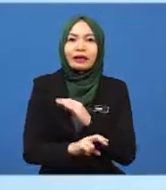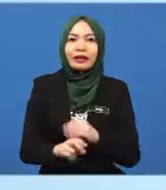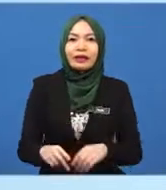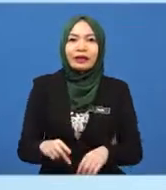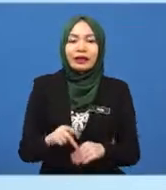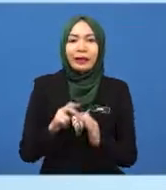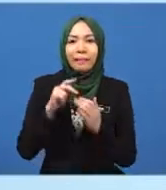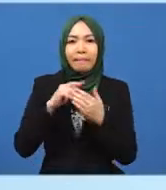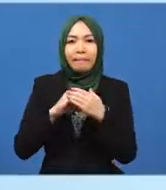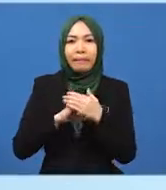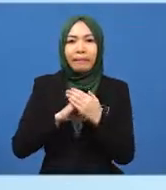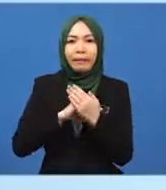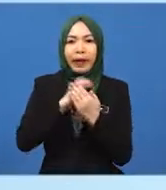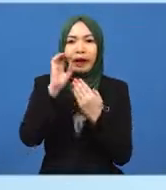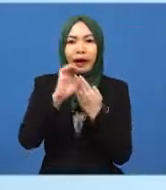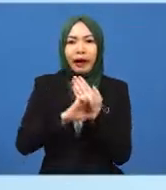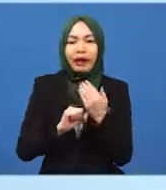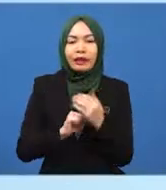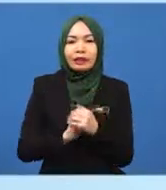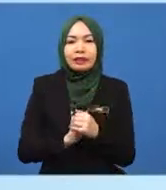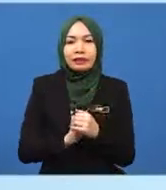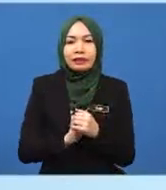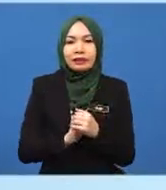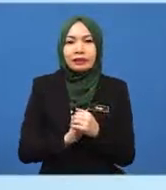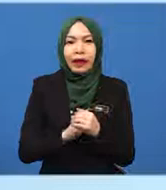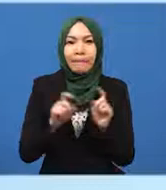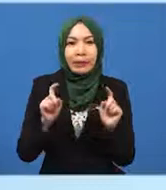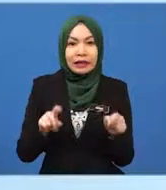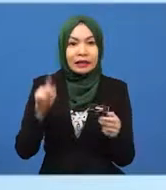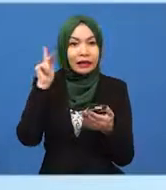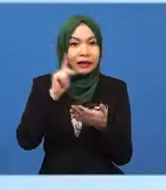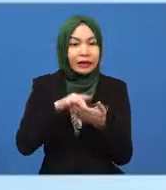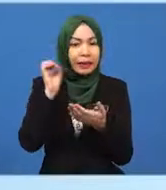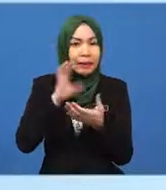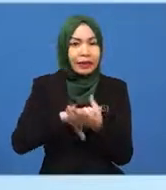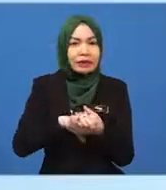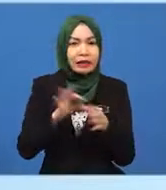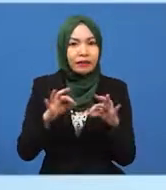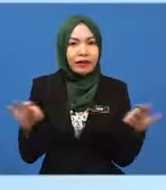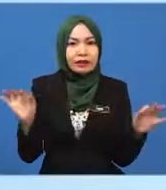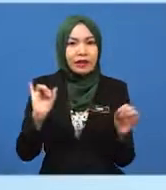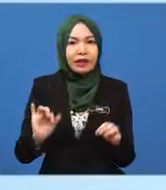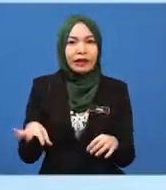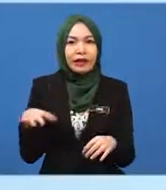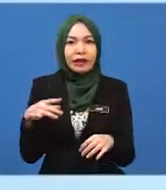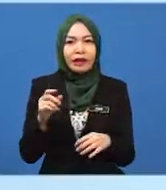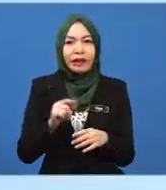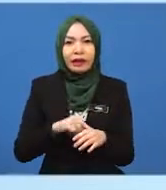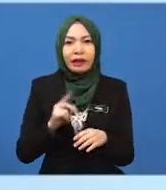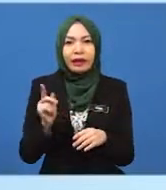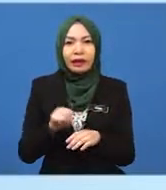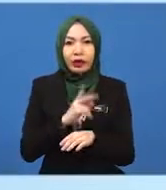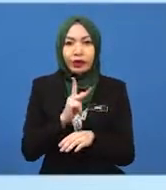perlu terlebih dahulu mengenal pasti frasa yang digunakan sebagai